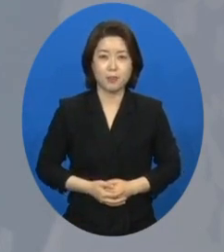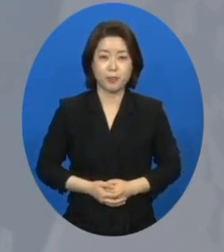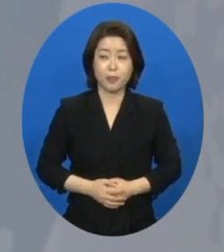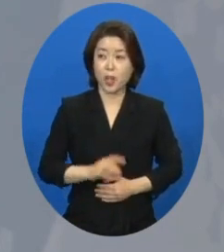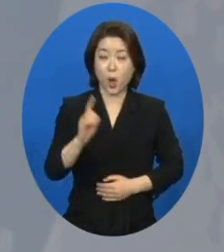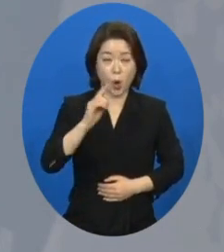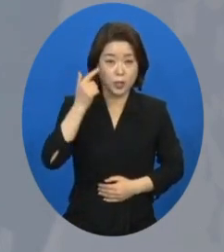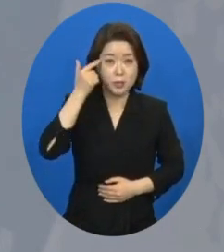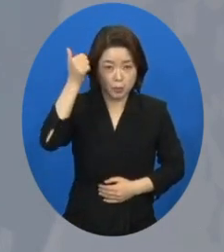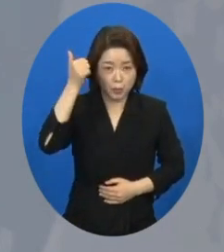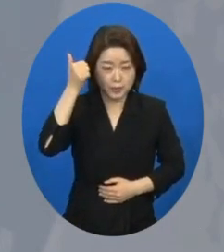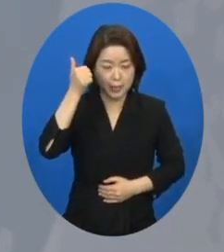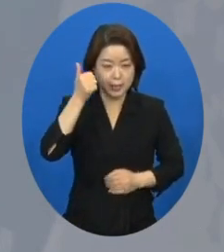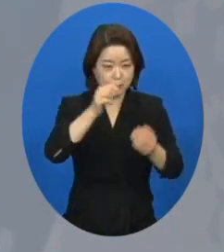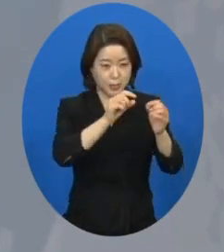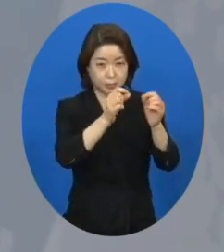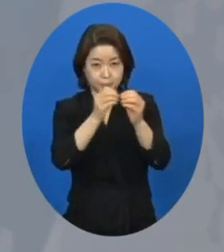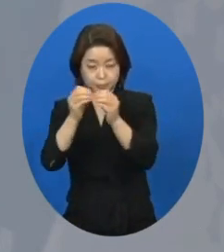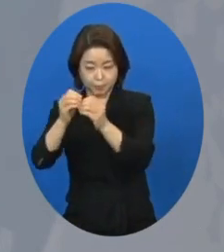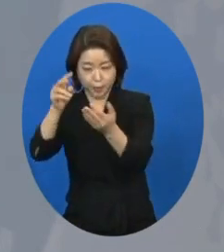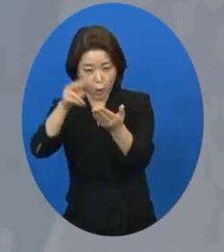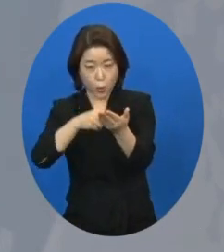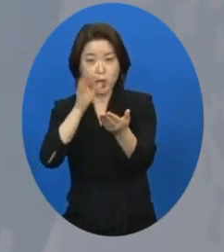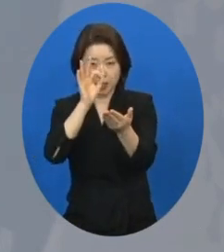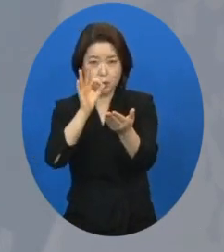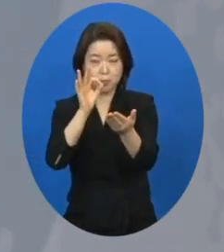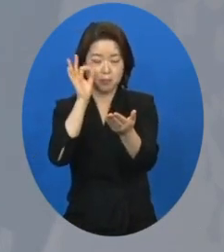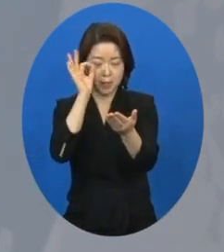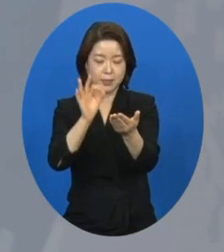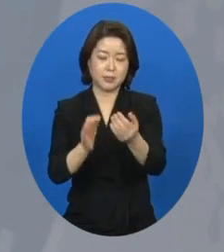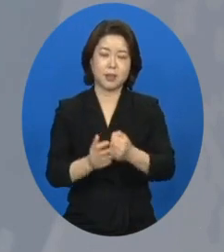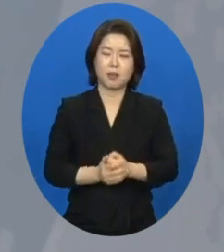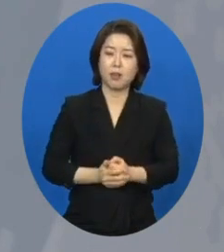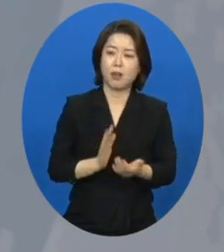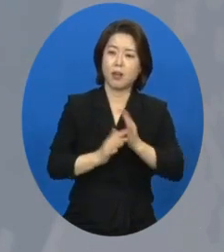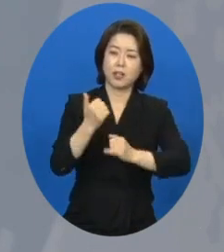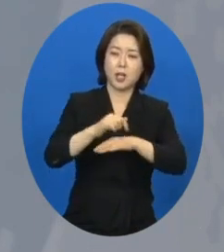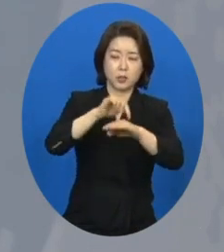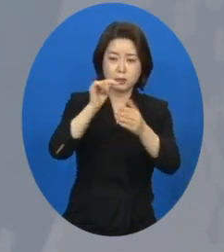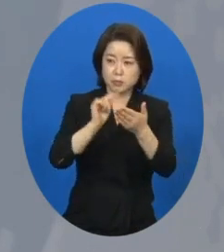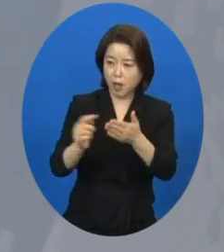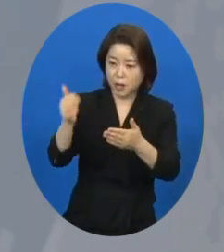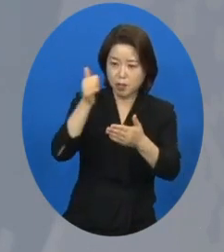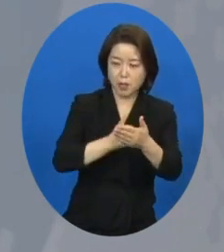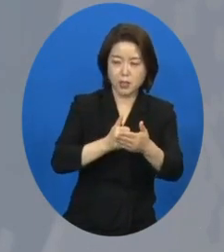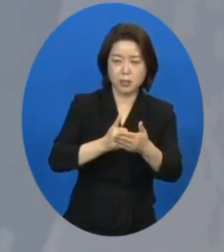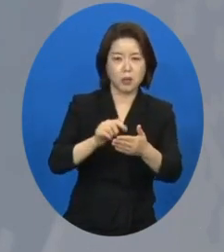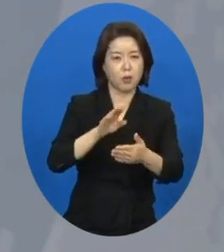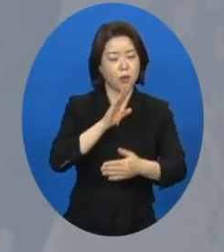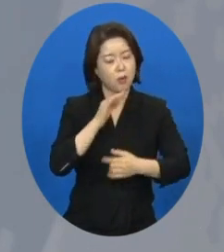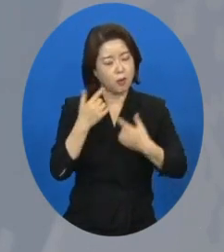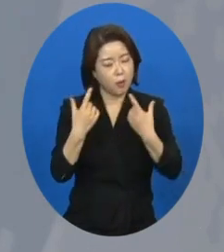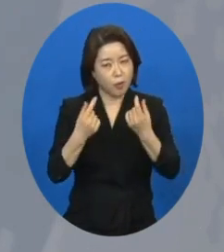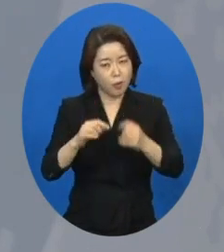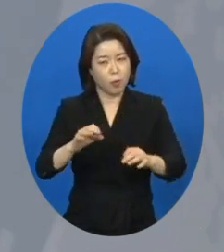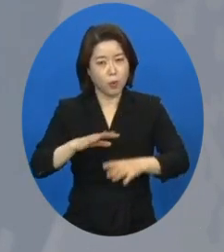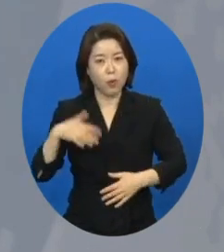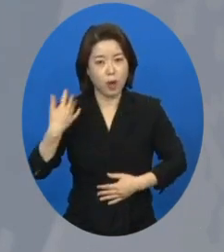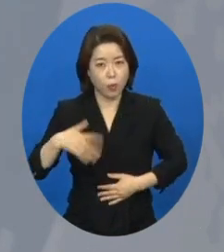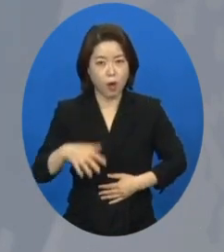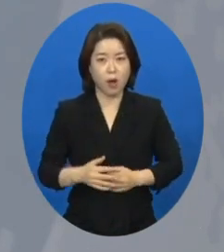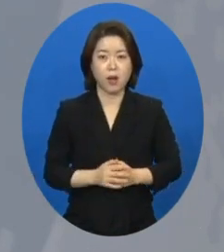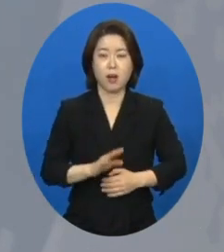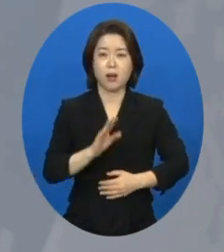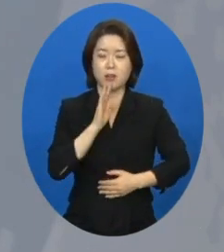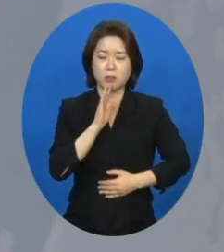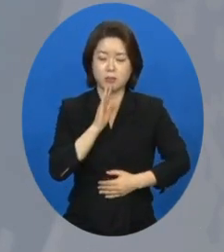어느 목사님의 글을 읽는데 예수님이 마음에 임하시는 것이 이렇게 놀라운 것인가? 정말